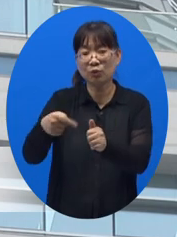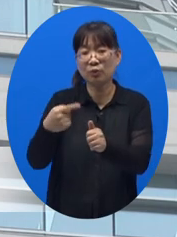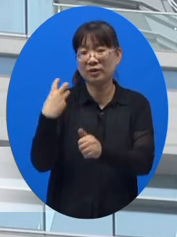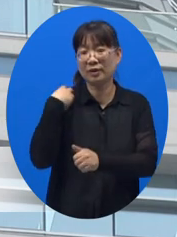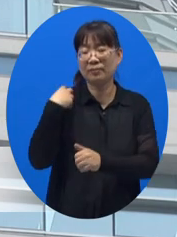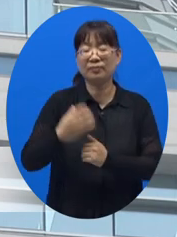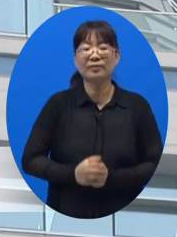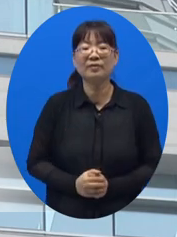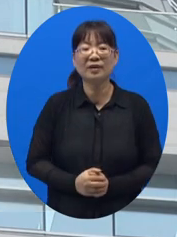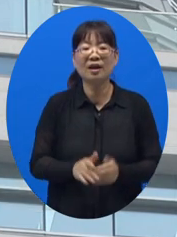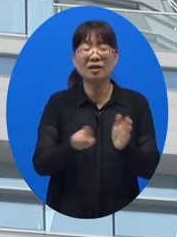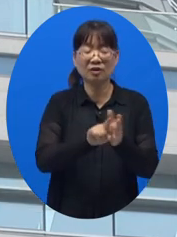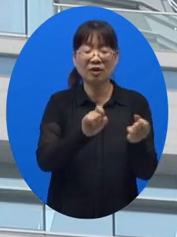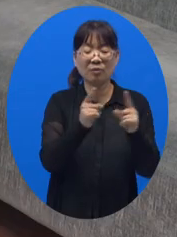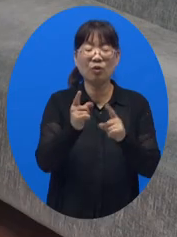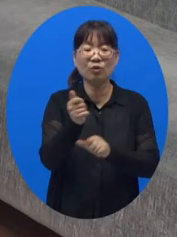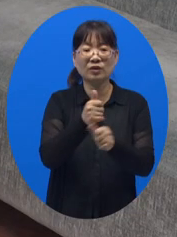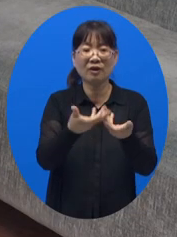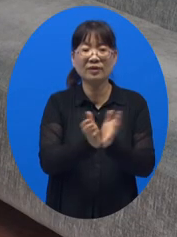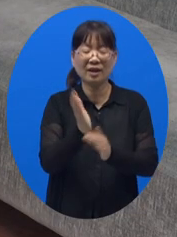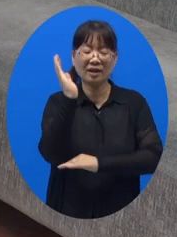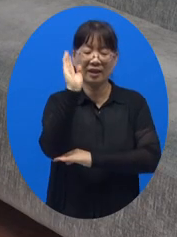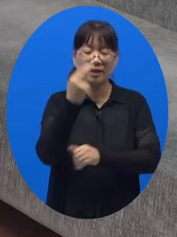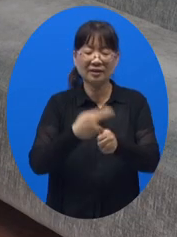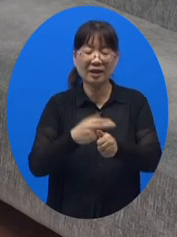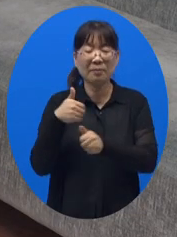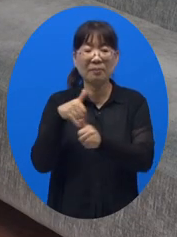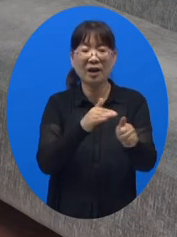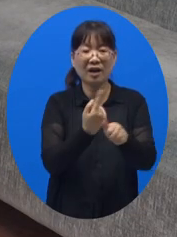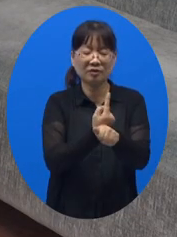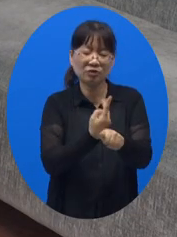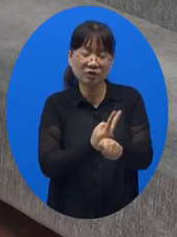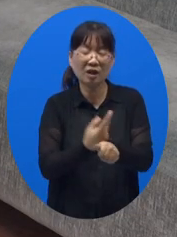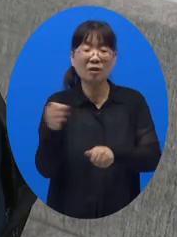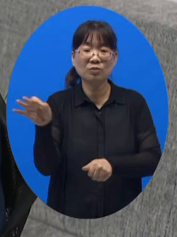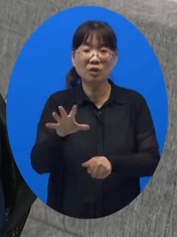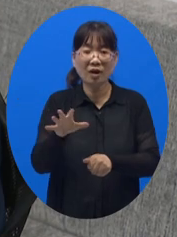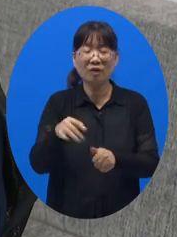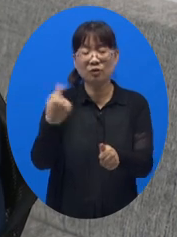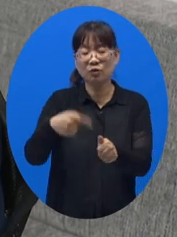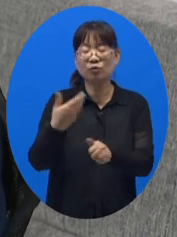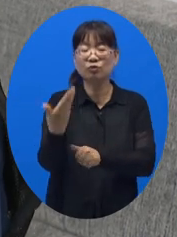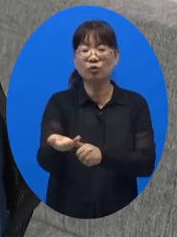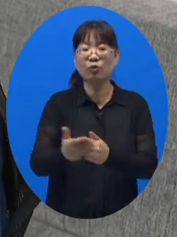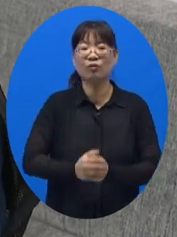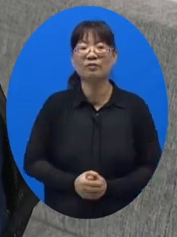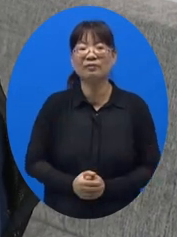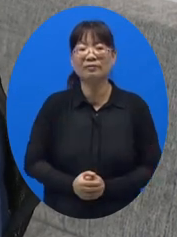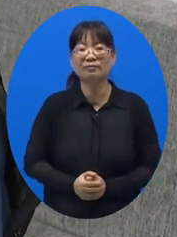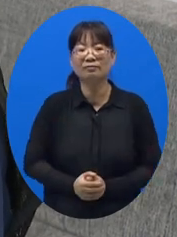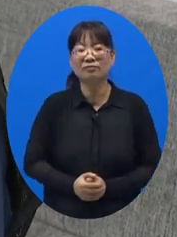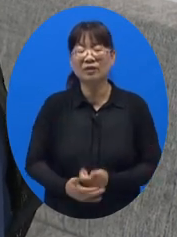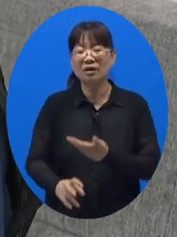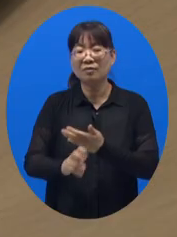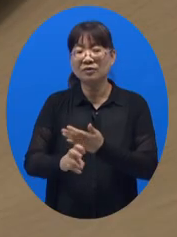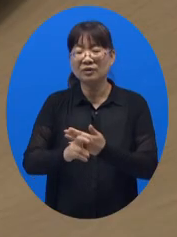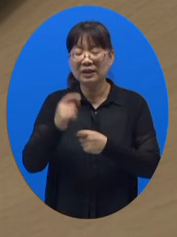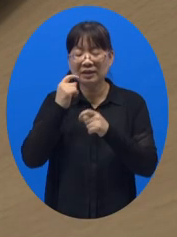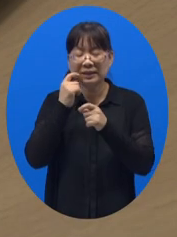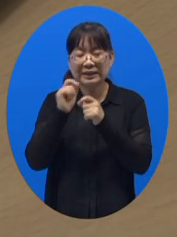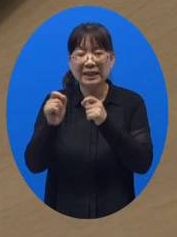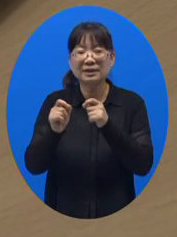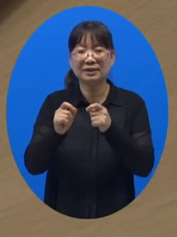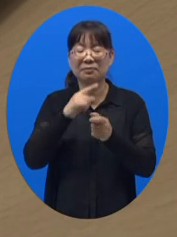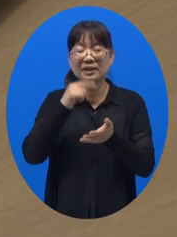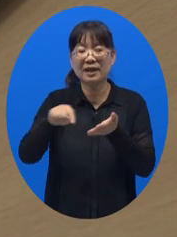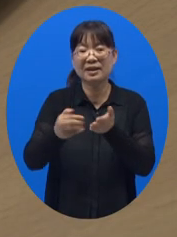교육을 진행하고 있습니다. 신용회복위원회 강사를 파견해 한두 시간가량 무료로 금융교육을 해줍니다. 불법 사금융